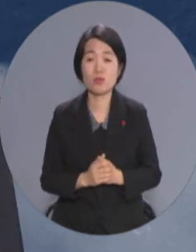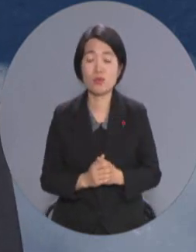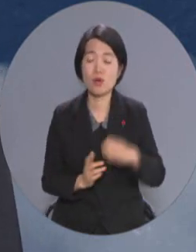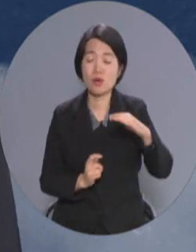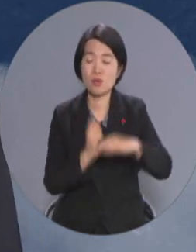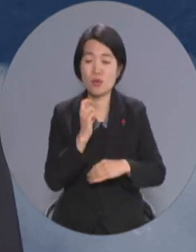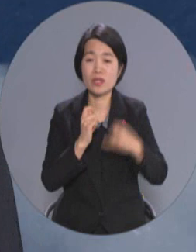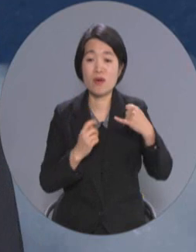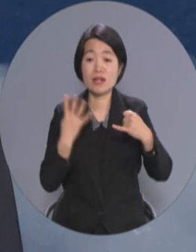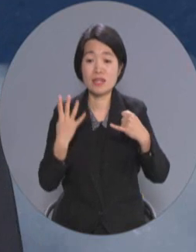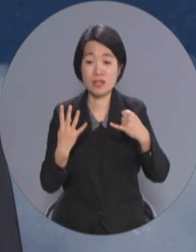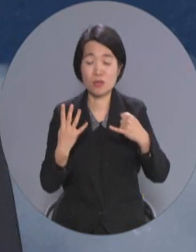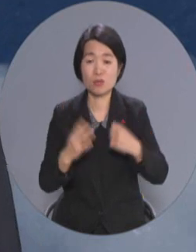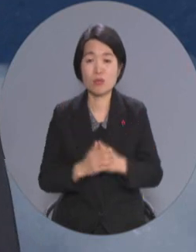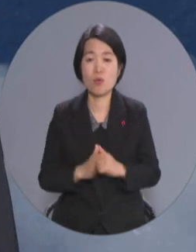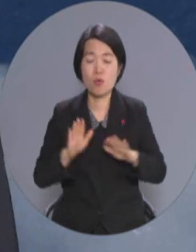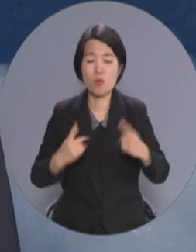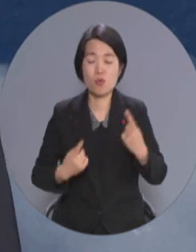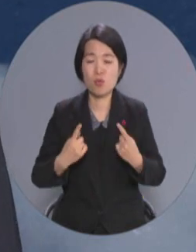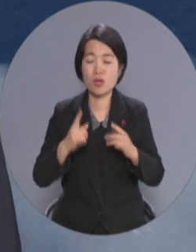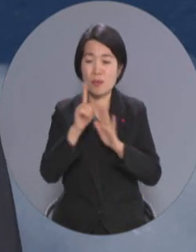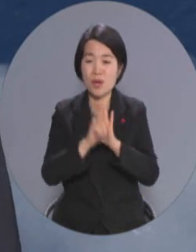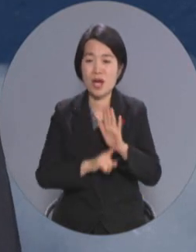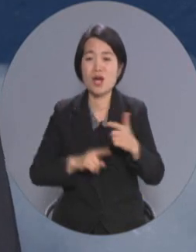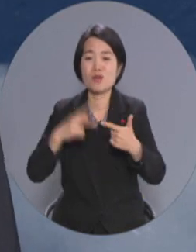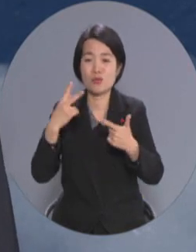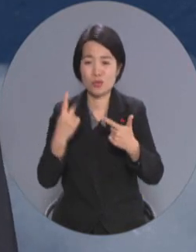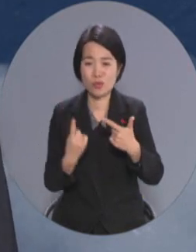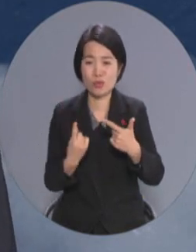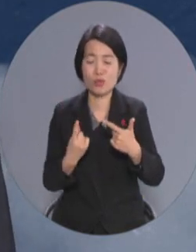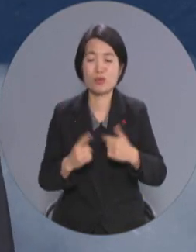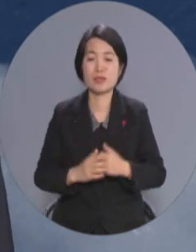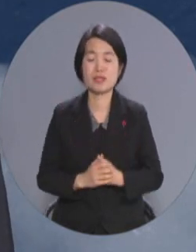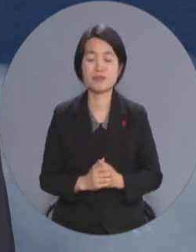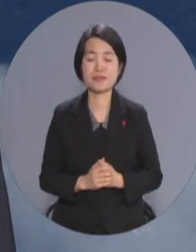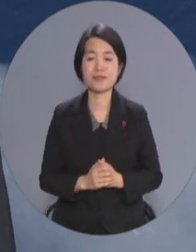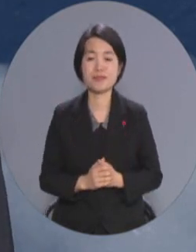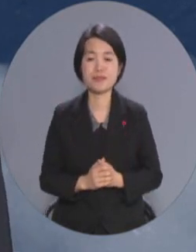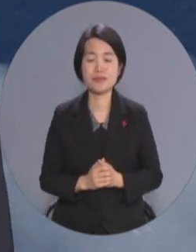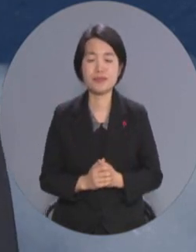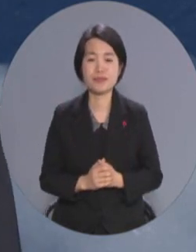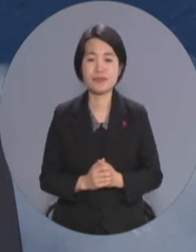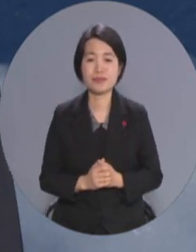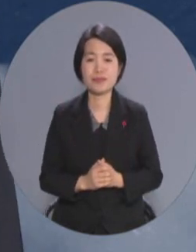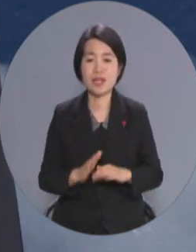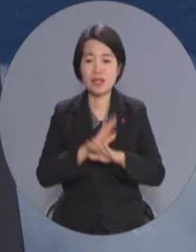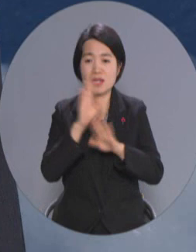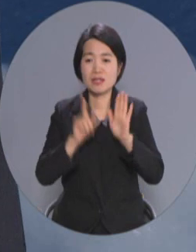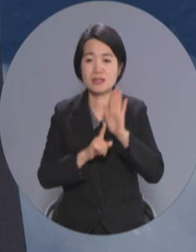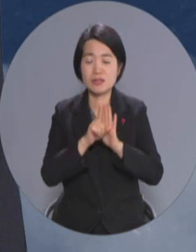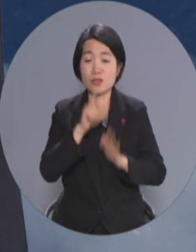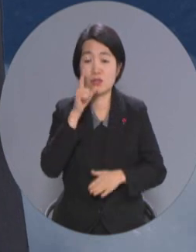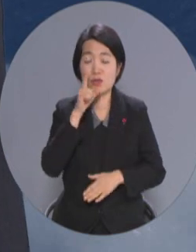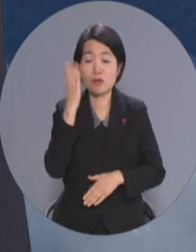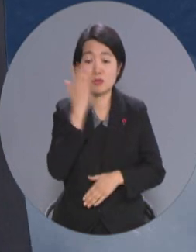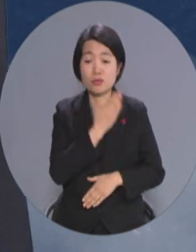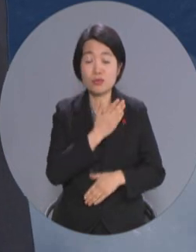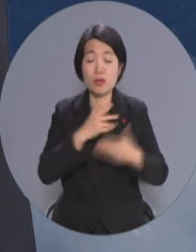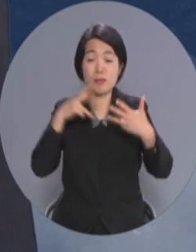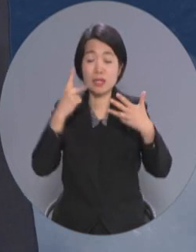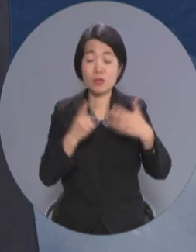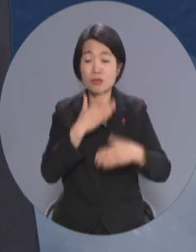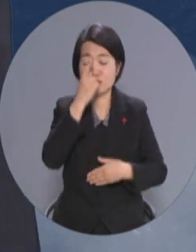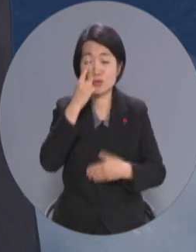고흥은 영하 4도로 오늘보다 6도 가량 낮은 아침 기온 보이겠습니다 한낮 기온은 여수가 8도